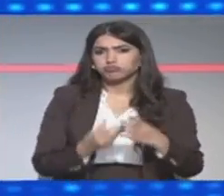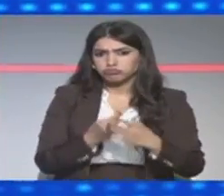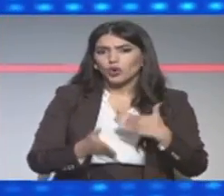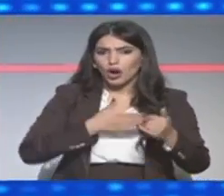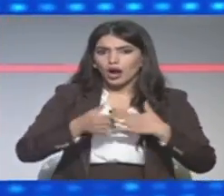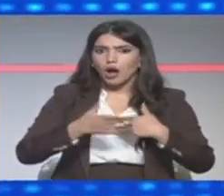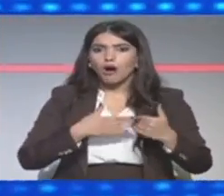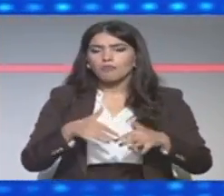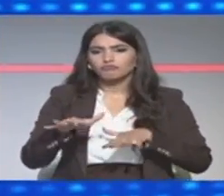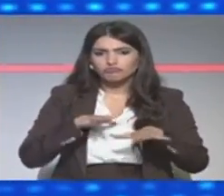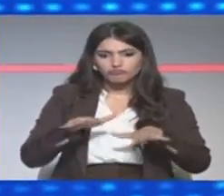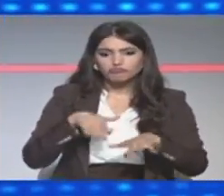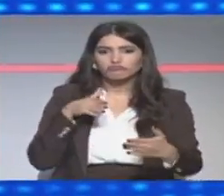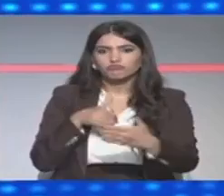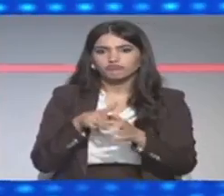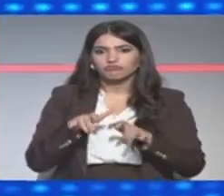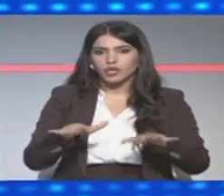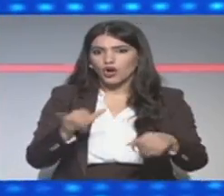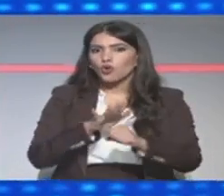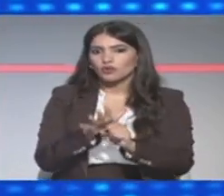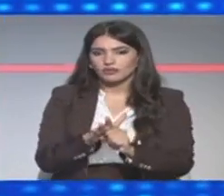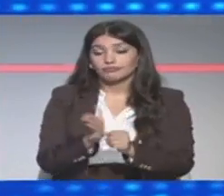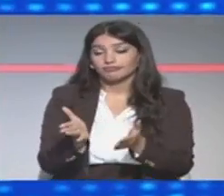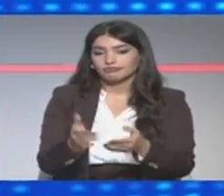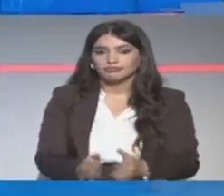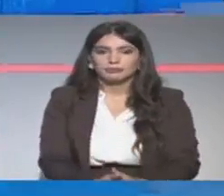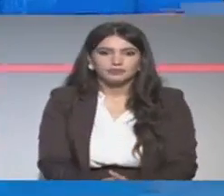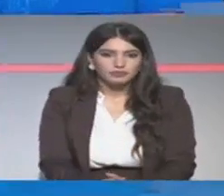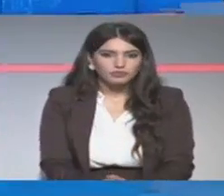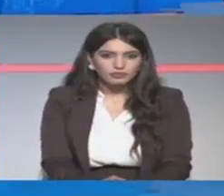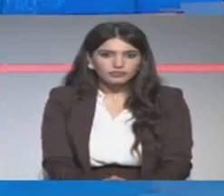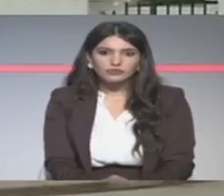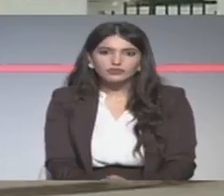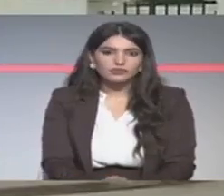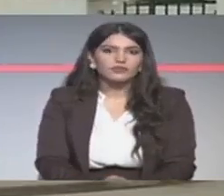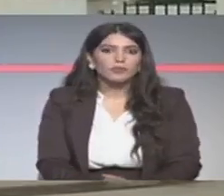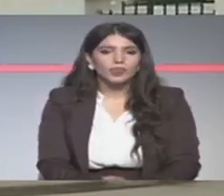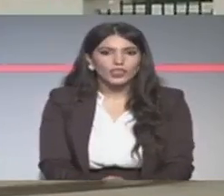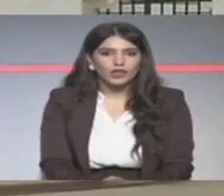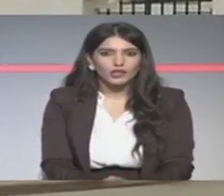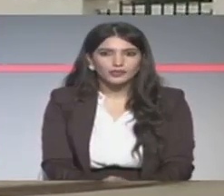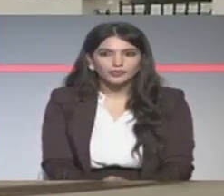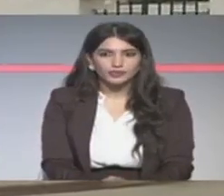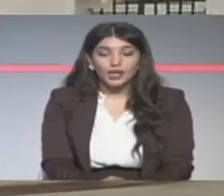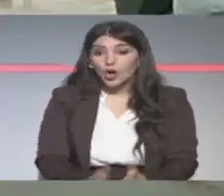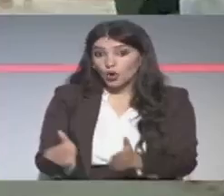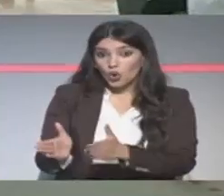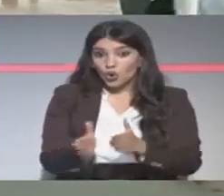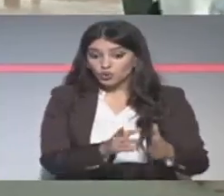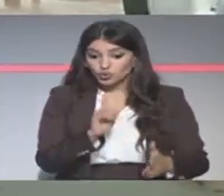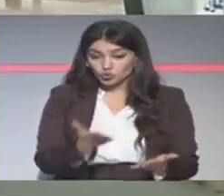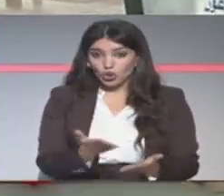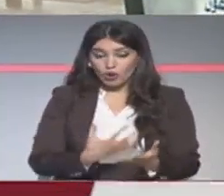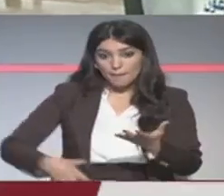المستوى اللوجستي لمجابهة جائحة كورونا. في الوقت الذي وصل